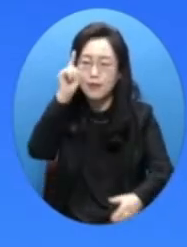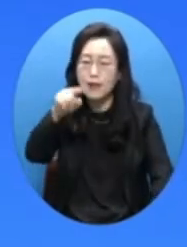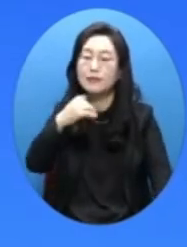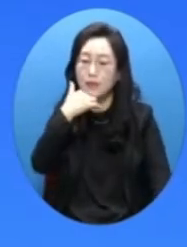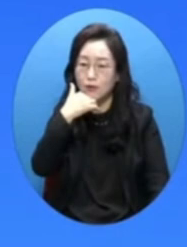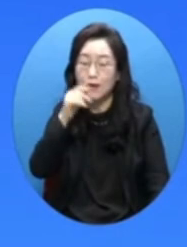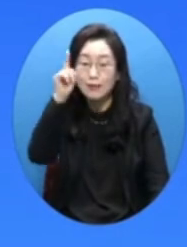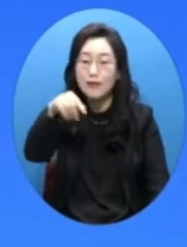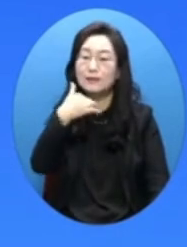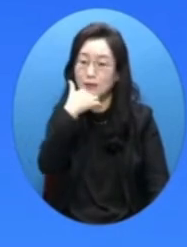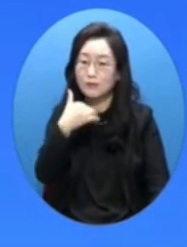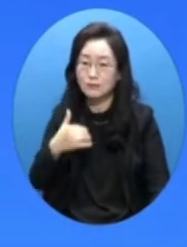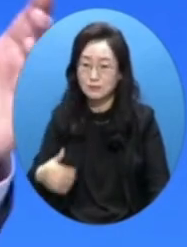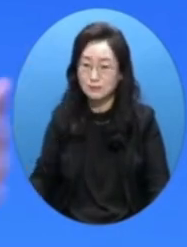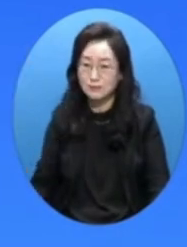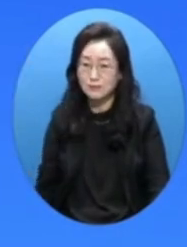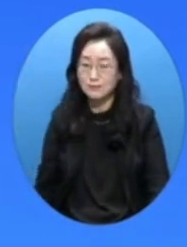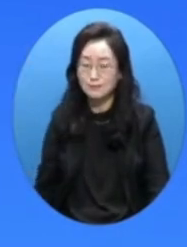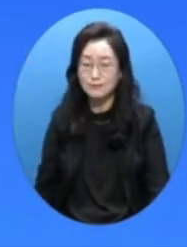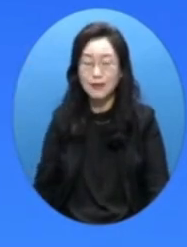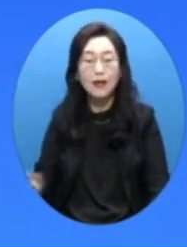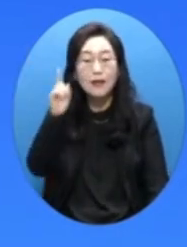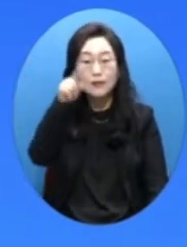내일을 기다리라